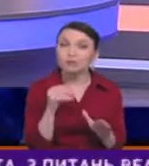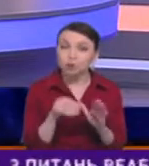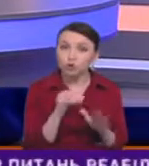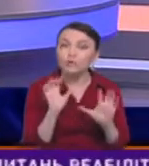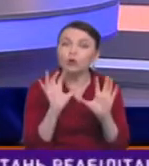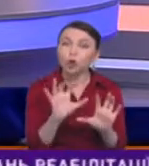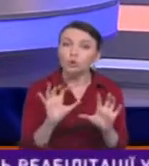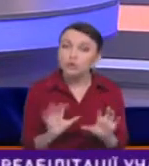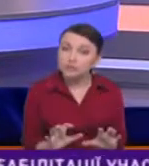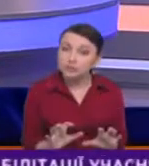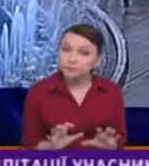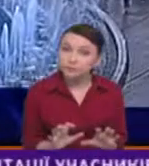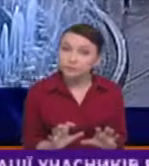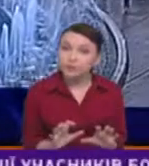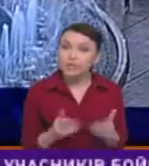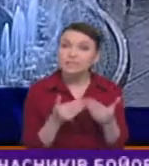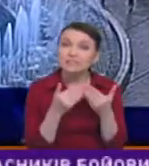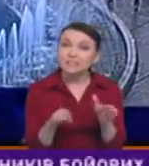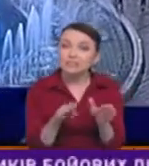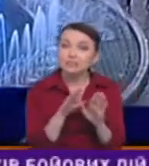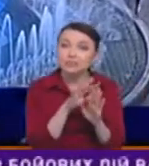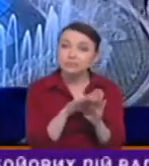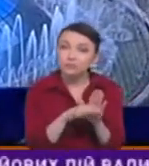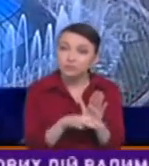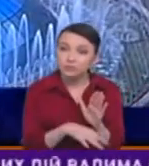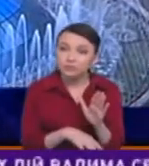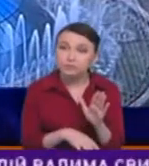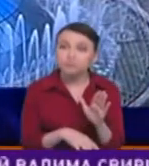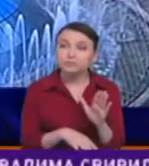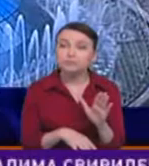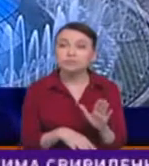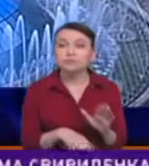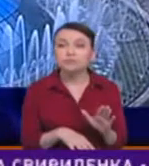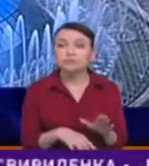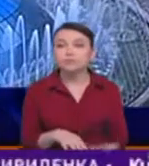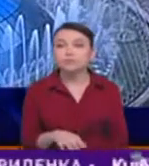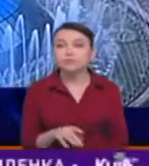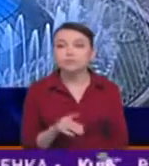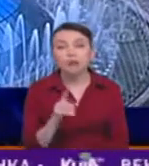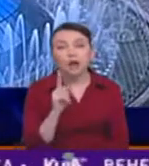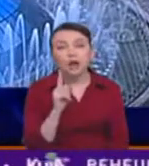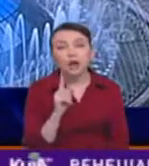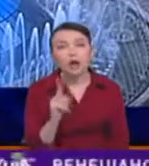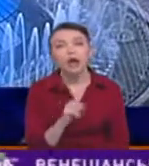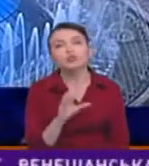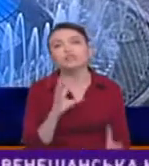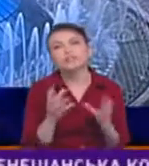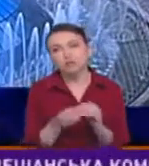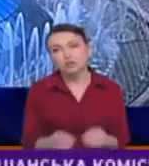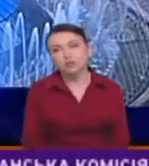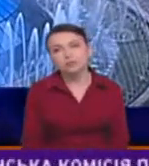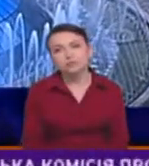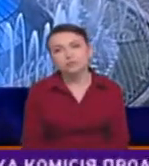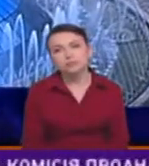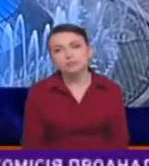кодекс. Кодекс, да. З відкритими списками, там, медальки собі повісять, там таке, далі по тексту. А що вони в результаті, вийшовши